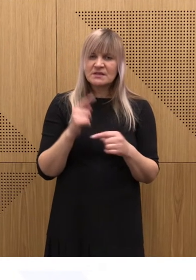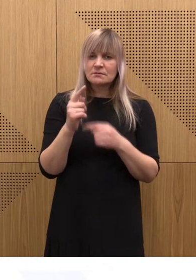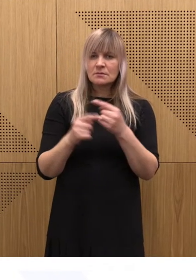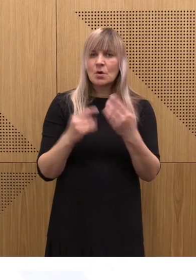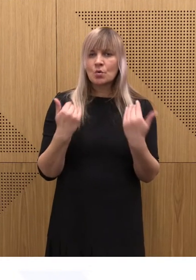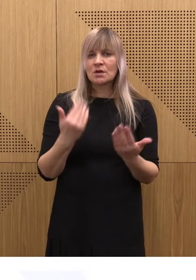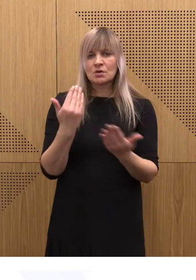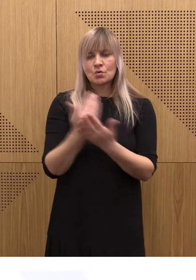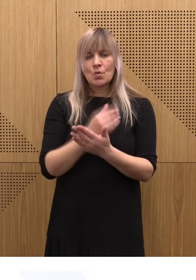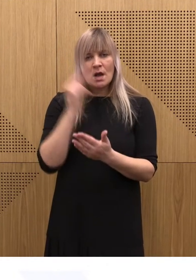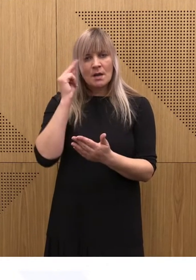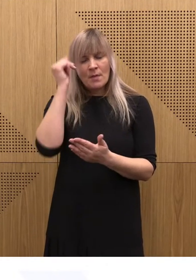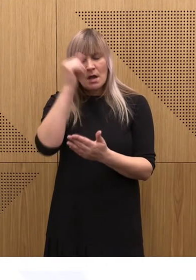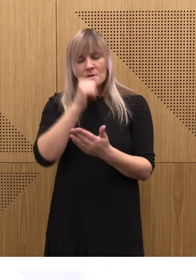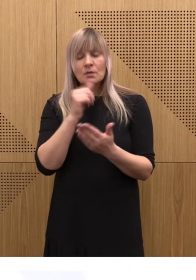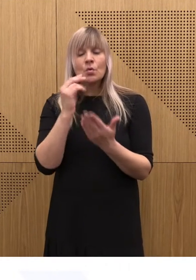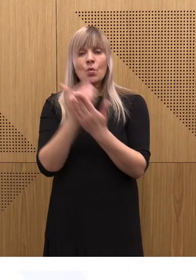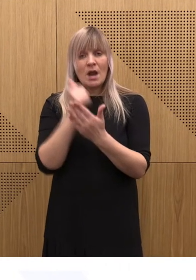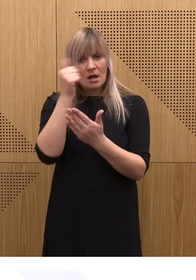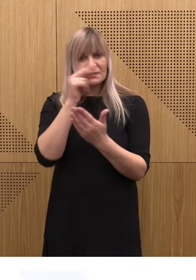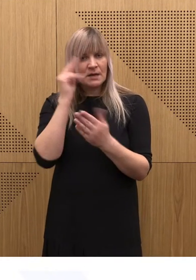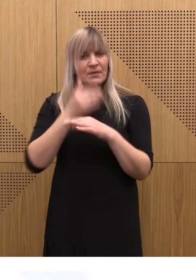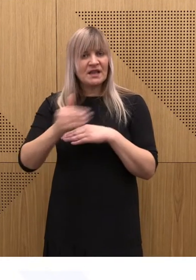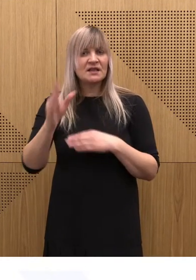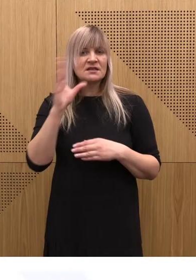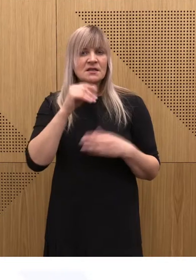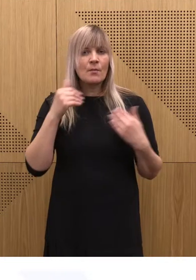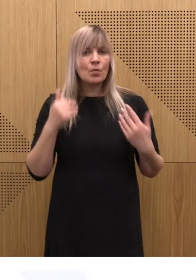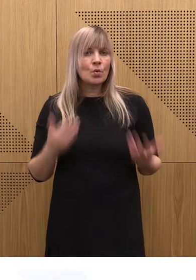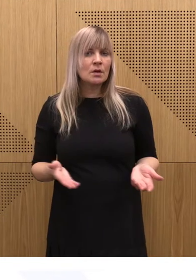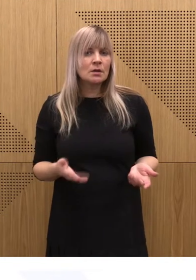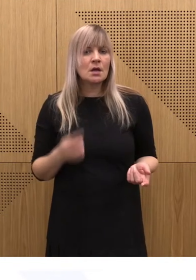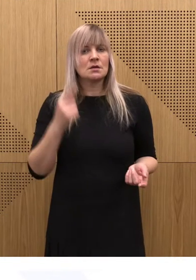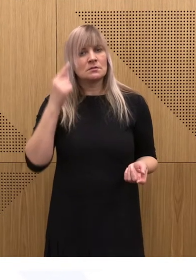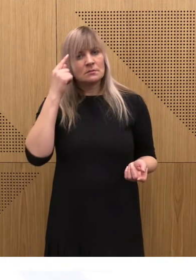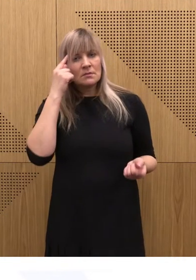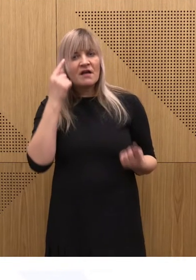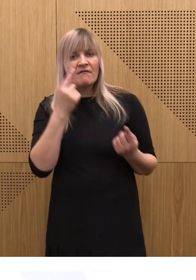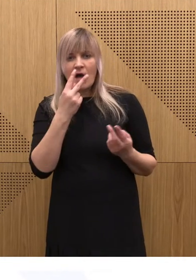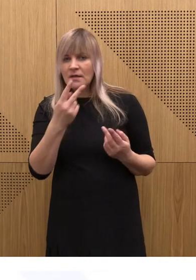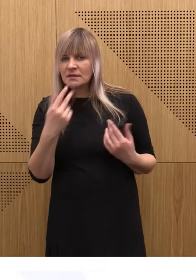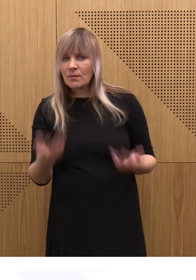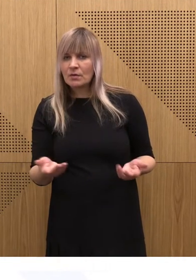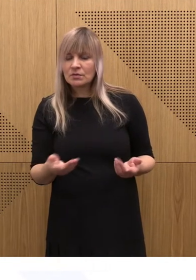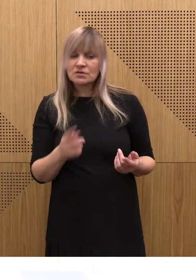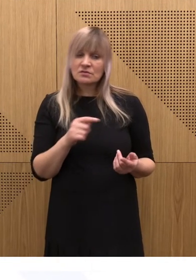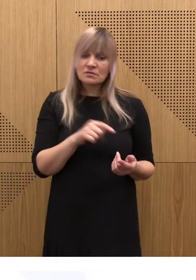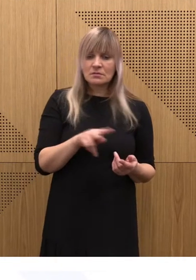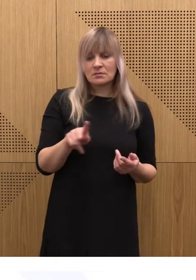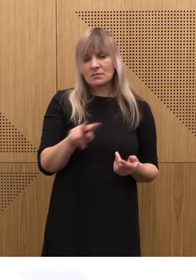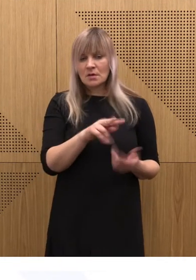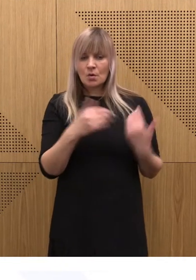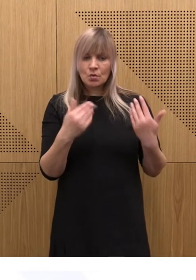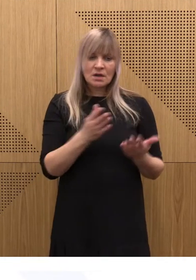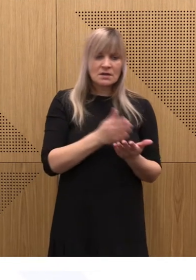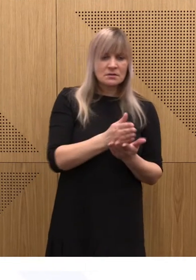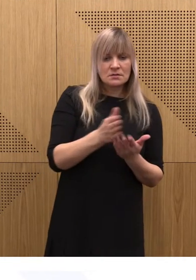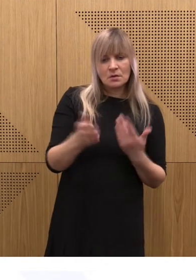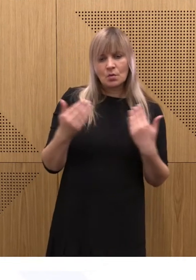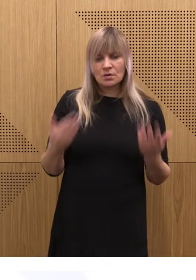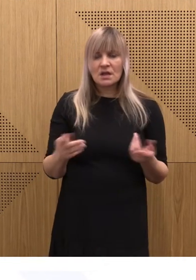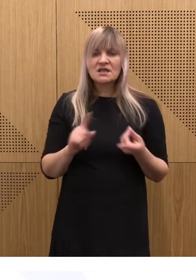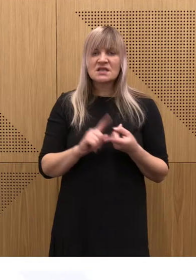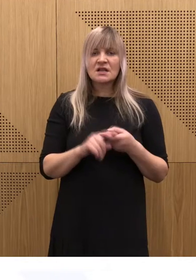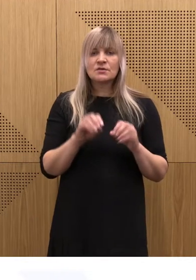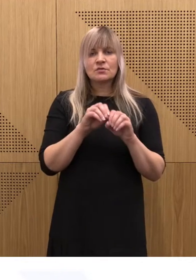jätkata uuel aastal. Et, ja kõik põhimõtteliselt ikkagi üks või teine variant sõltub sellest, kuidas on meil